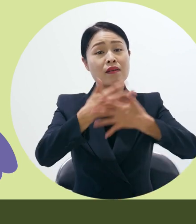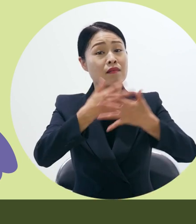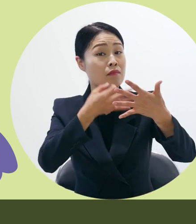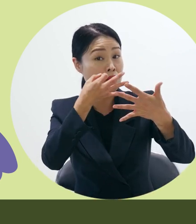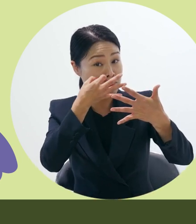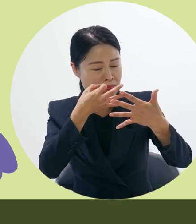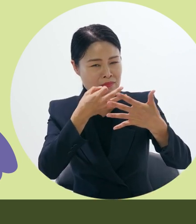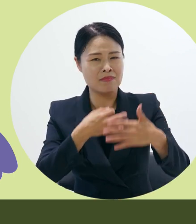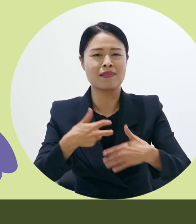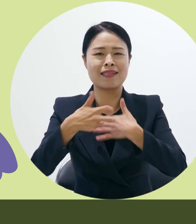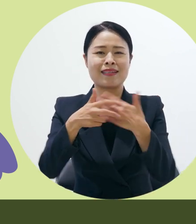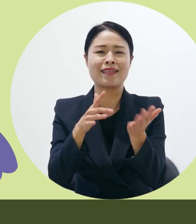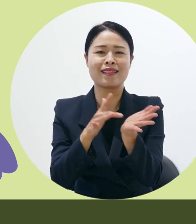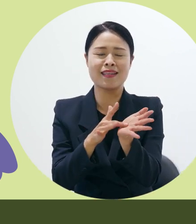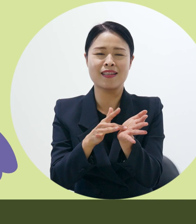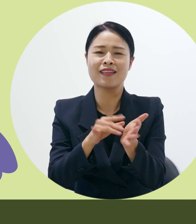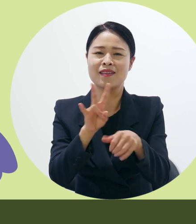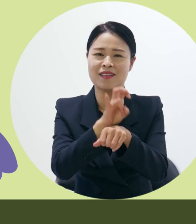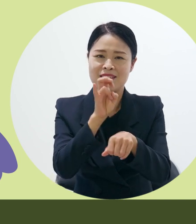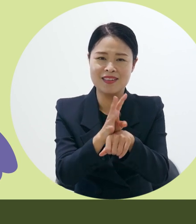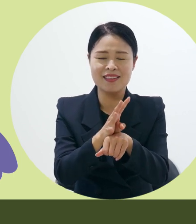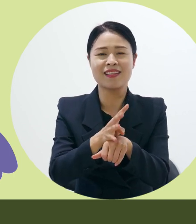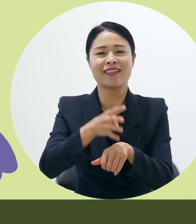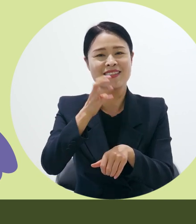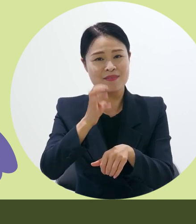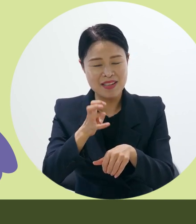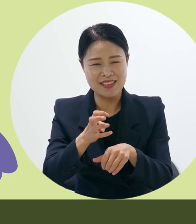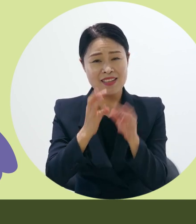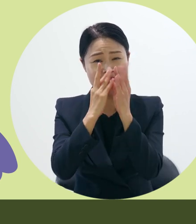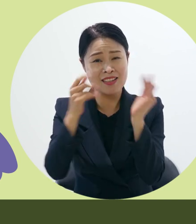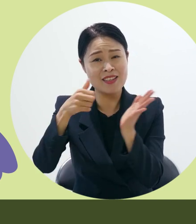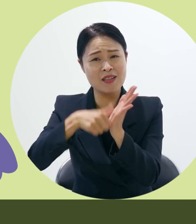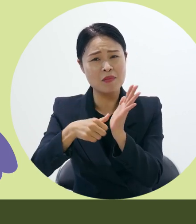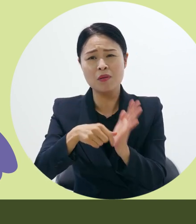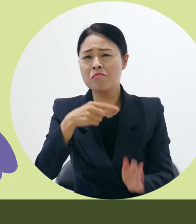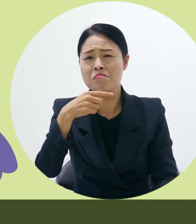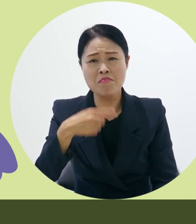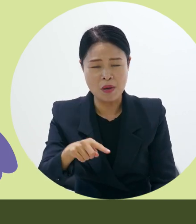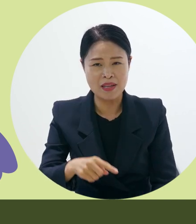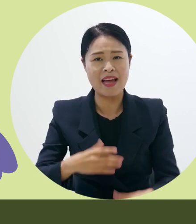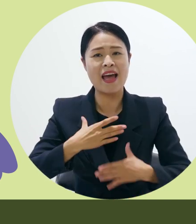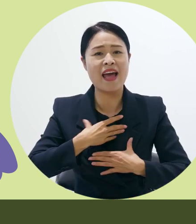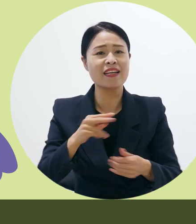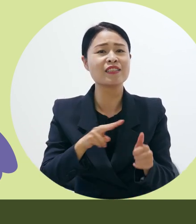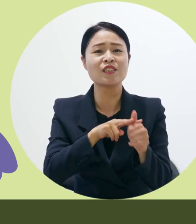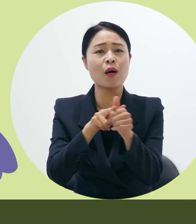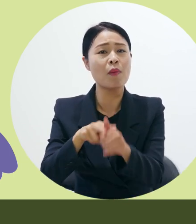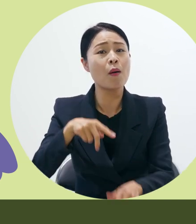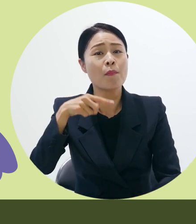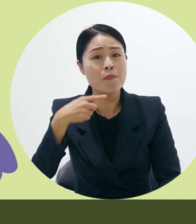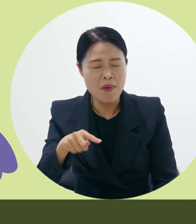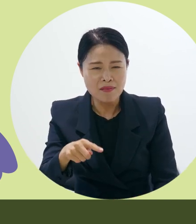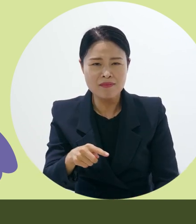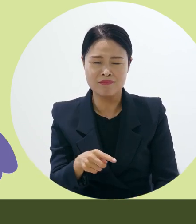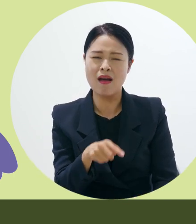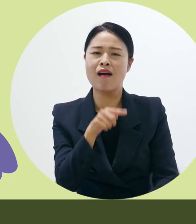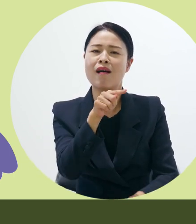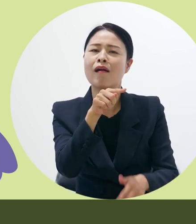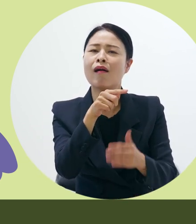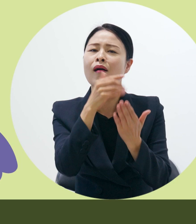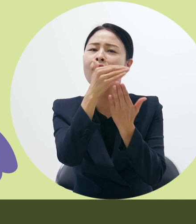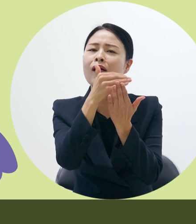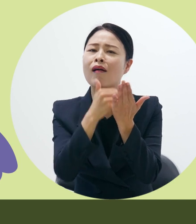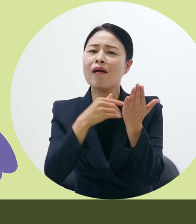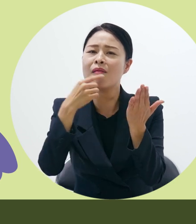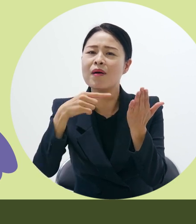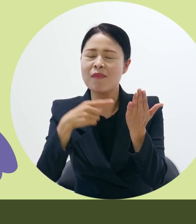이 영상에서는 의약외품이 무엇인지, 안전정보는 무엇이고 어떻게 구성되어 있는지 등을